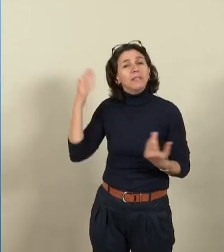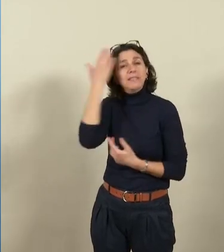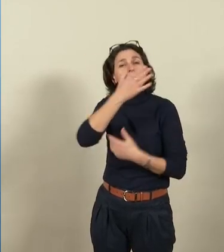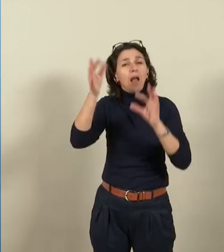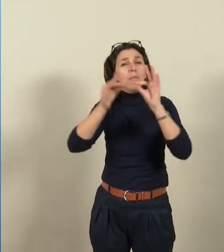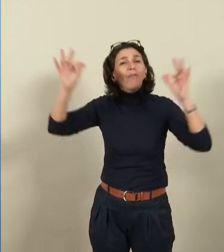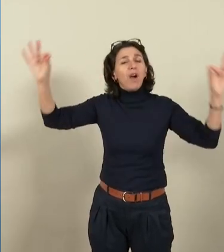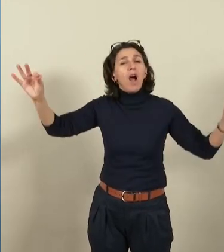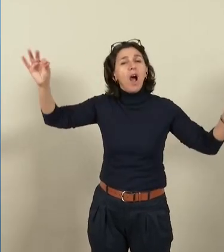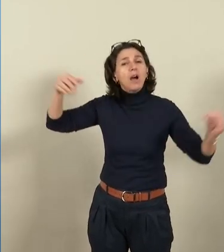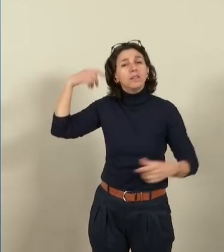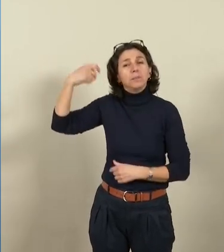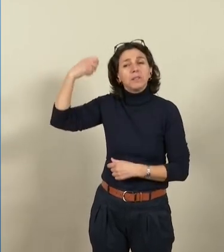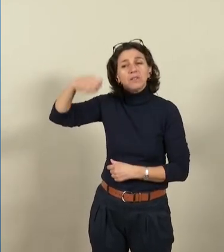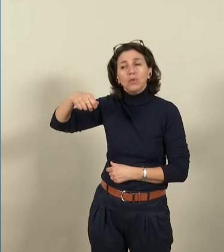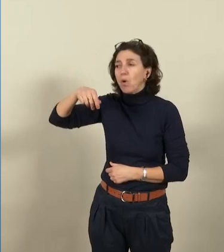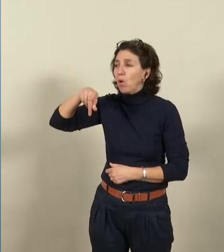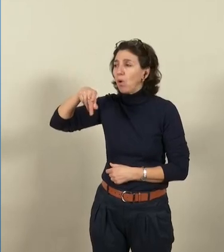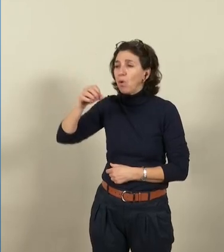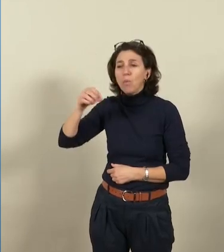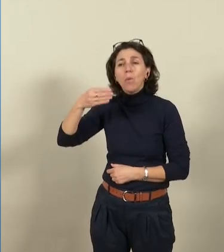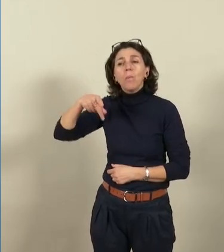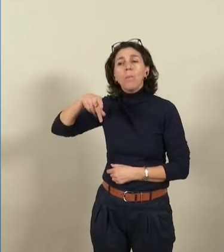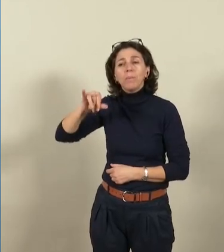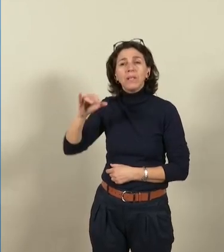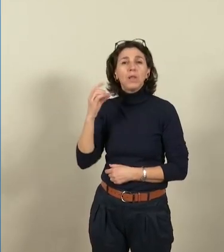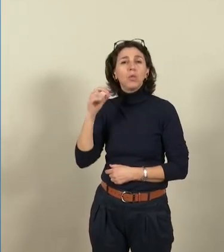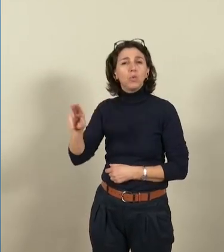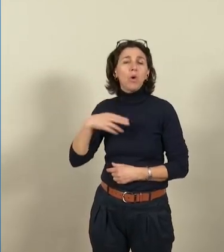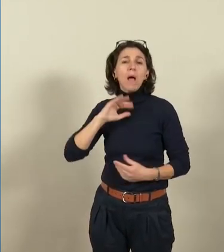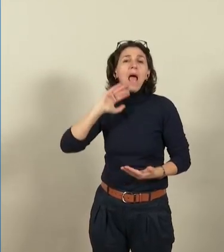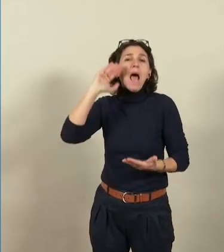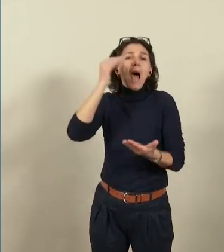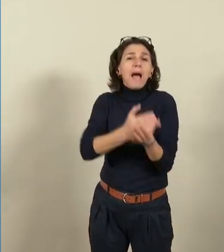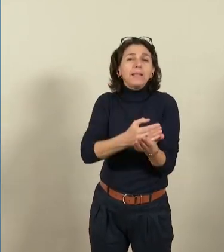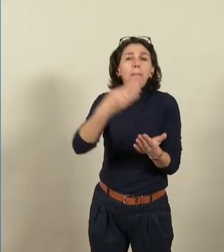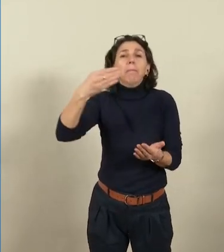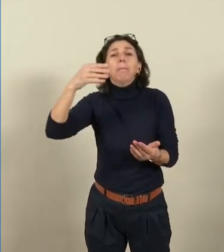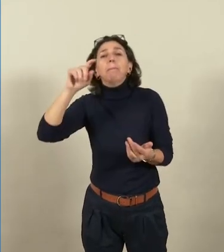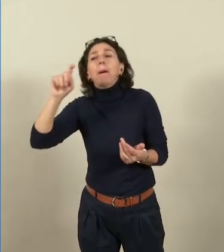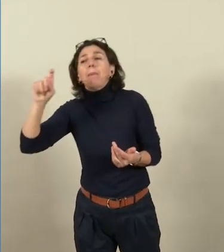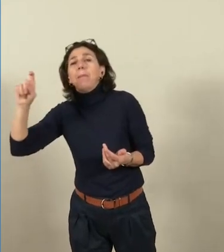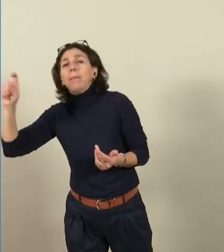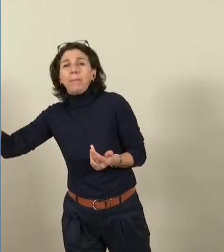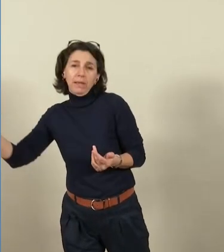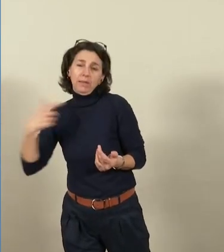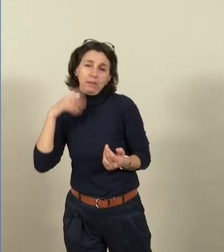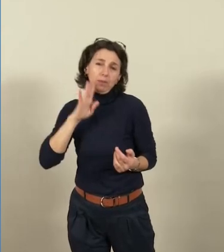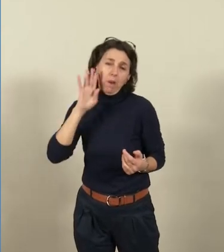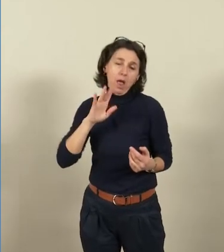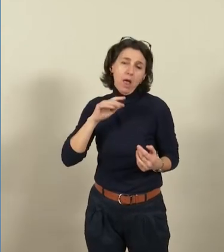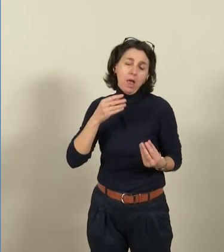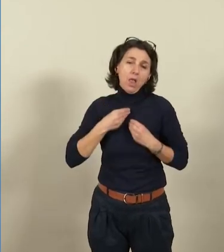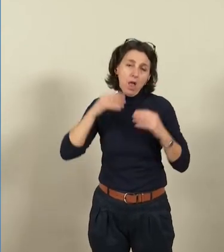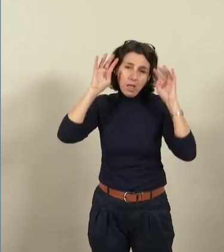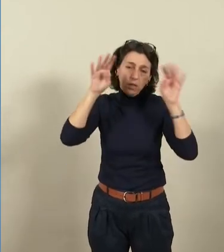président Pompidou vous seriez bien inspiré de reprendre la formule à votre compte et d'arrêter de faire suer les associations grenobloises